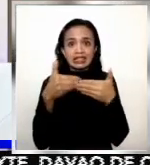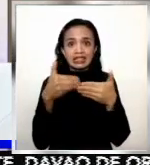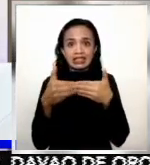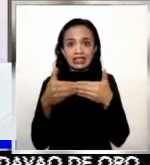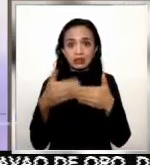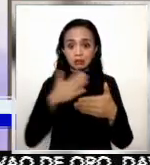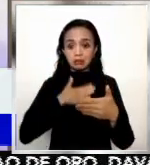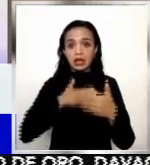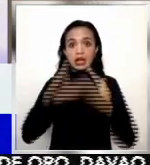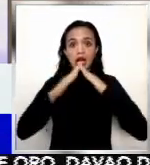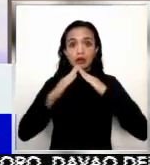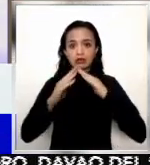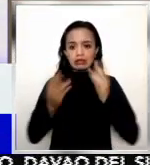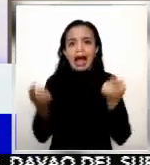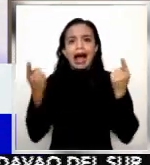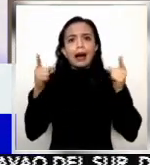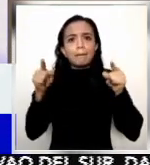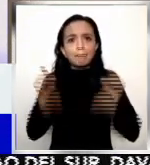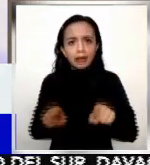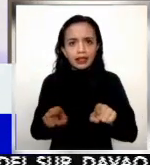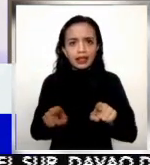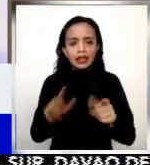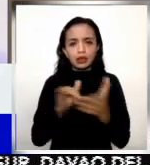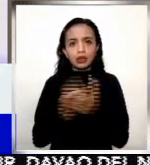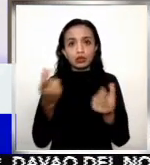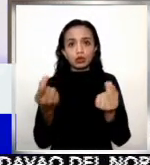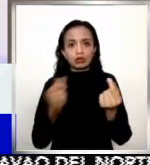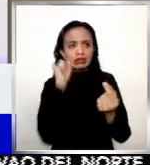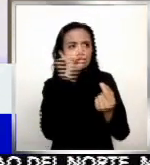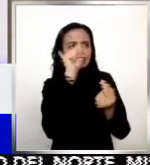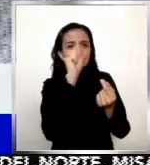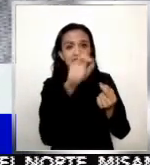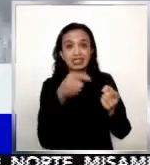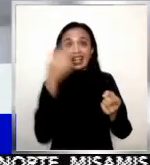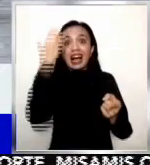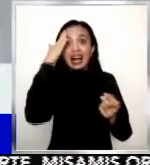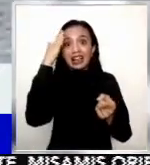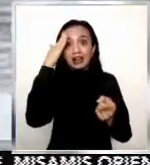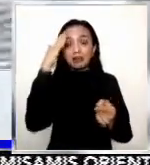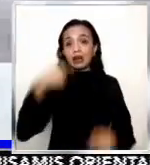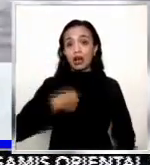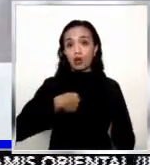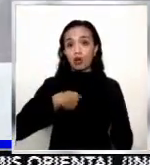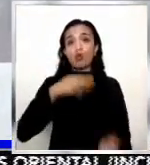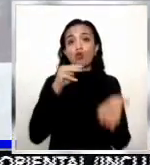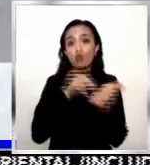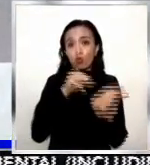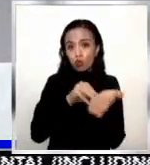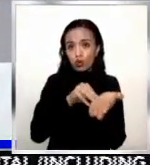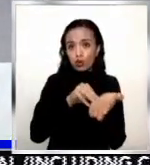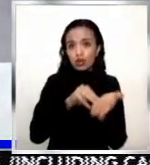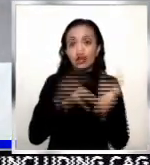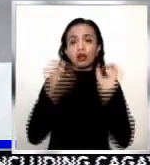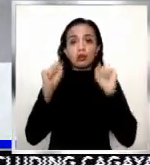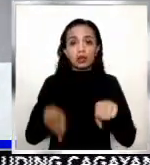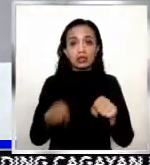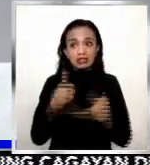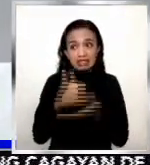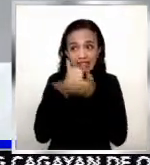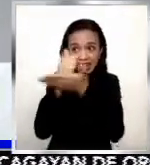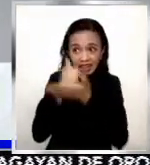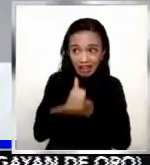po yun. Kaya kinatok po nila ako kasi alam naman po nila ako na midwife. Kung pwede daw tulungan kasi may mga anak daw